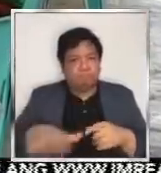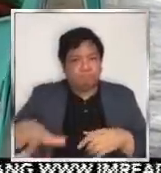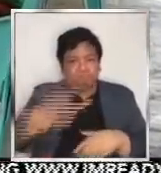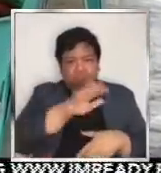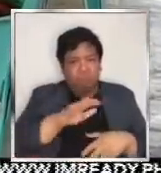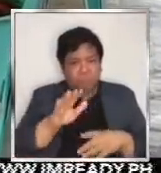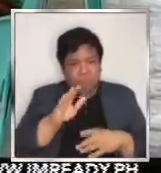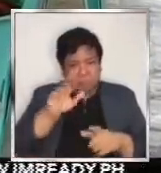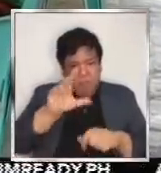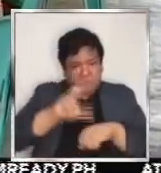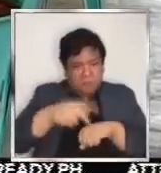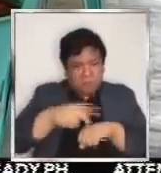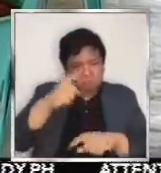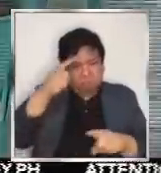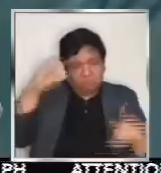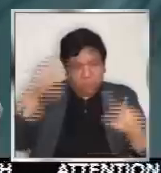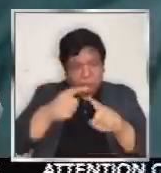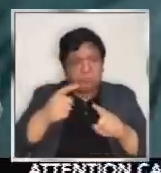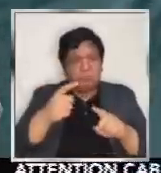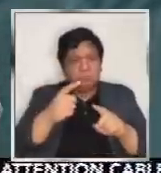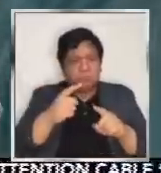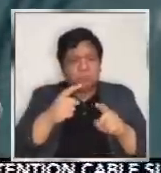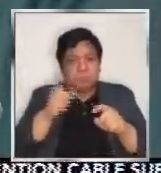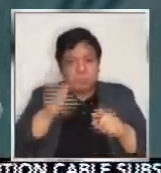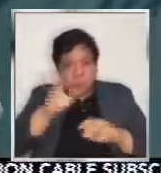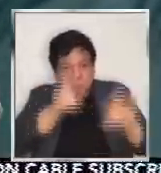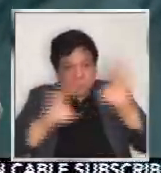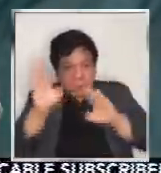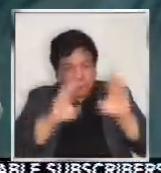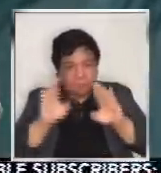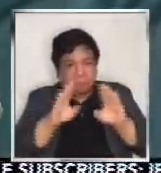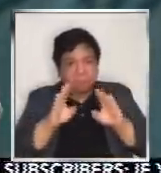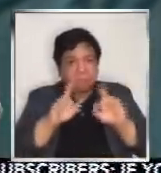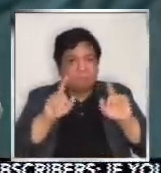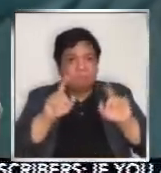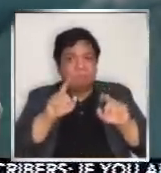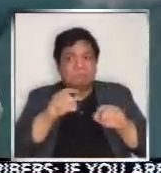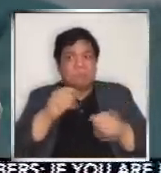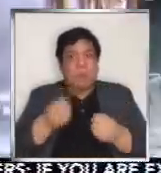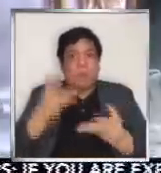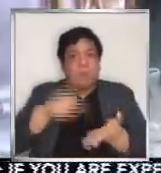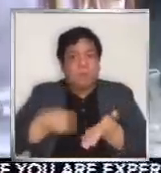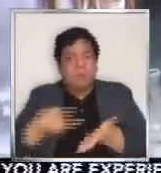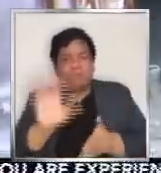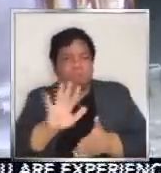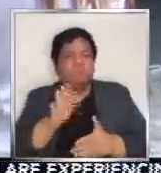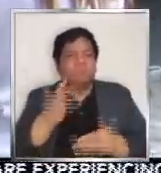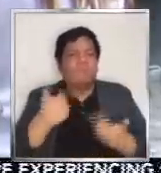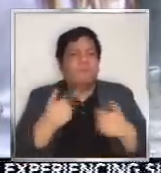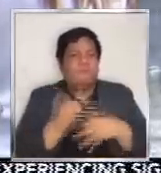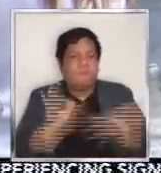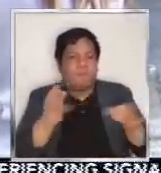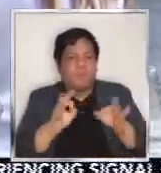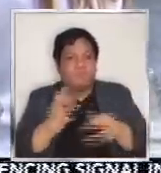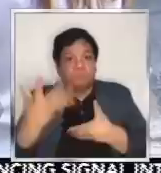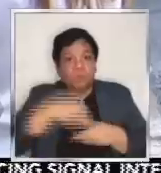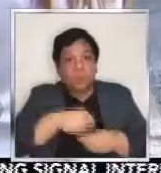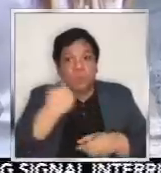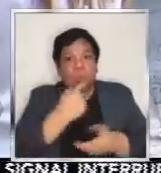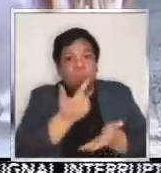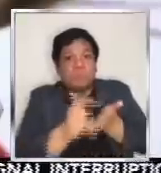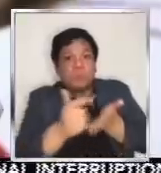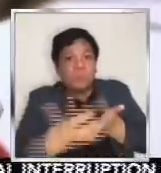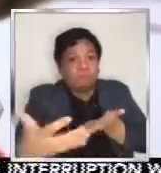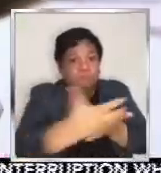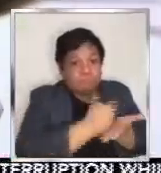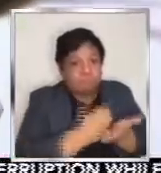mag-alala dahil libre raw ito. Kasama sa mga tinest ngayon ang mga palero o basurero. Para kay Jilboy Lastome, malaki